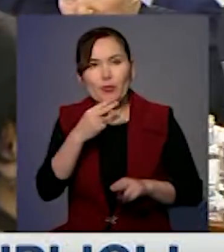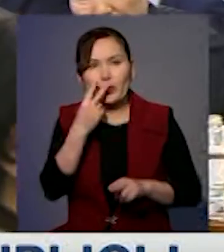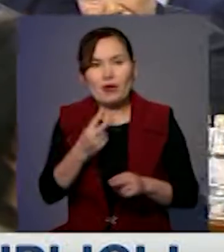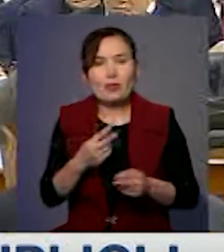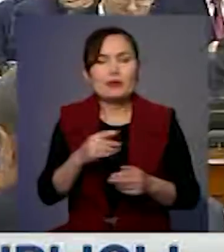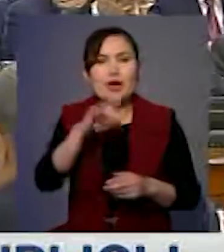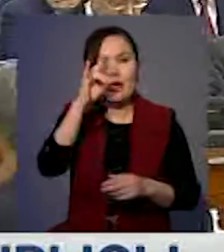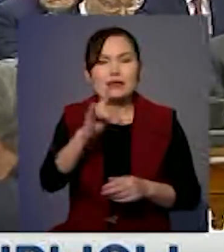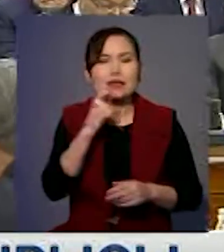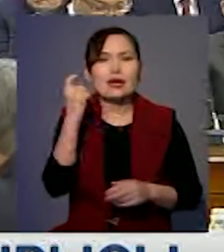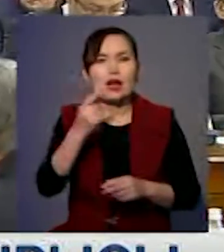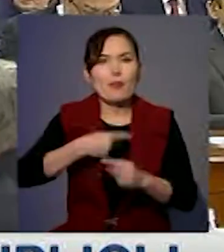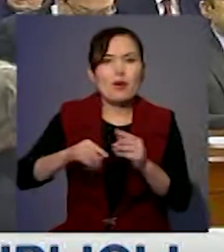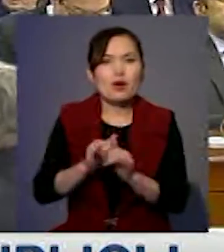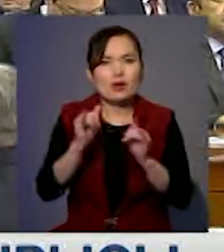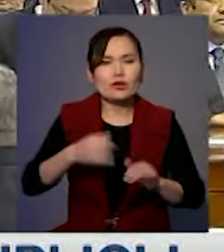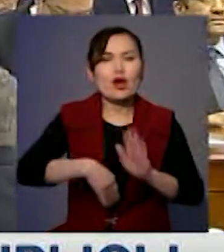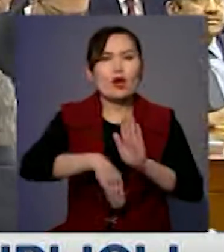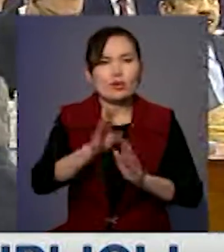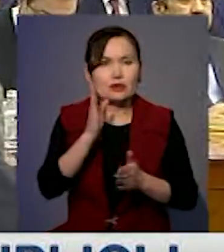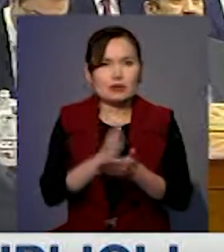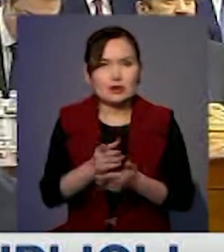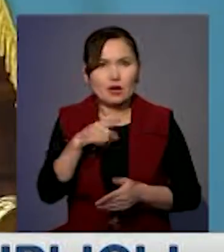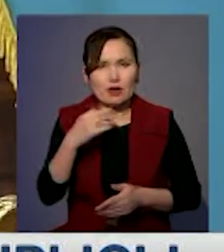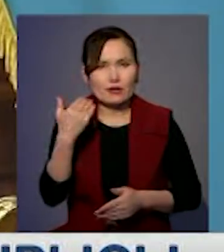экономикасының барлық саласында қарқын байқалатынын атап өтті.